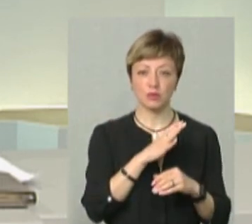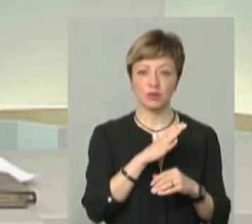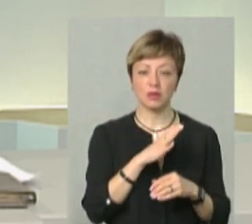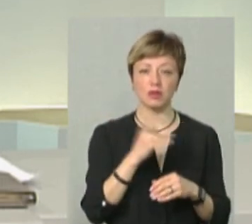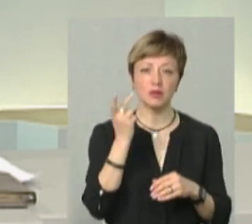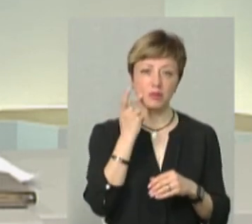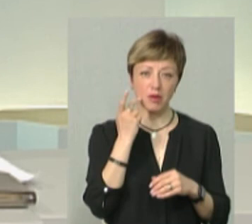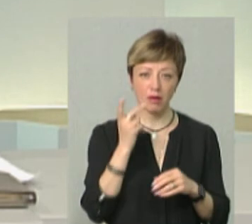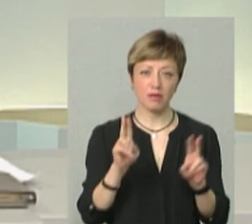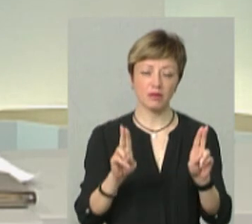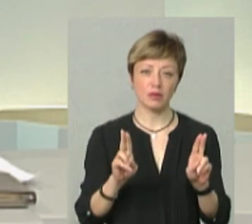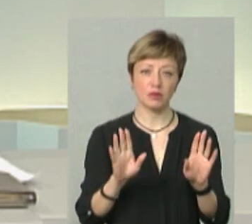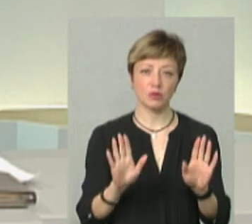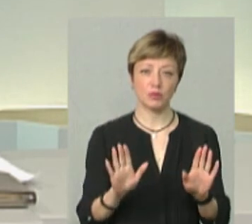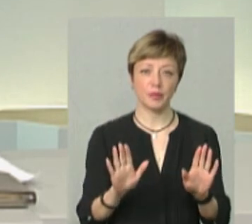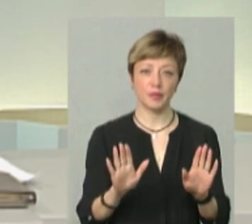Як правило,